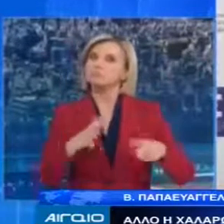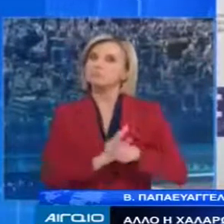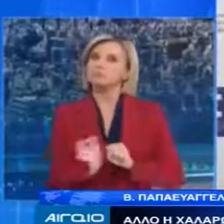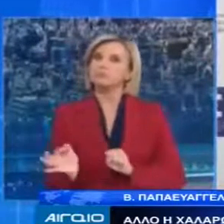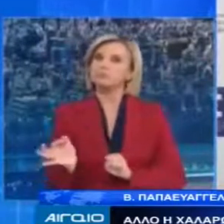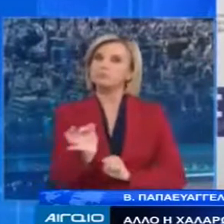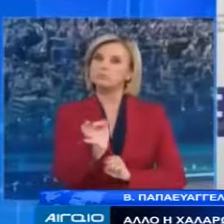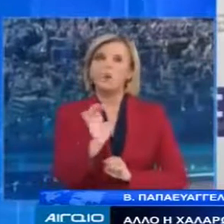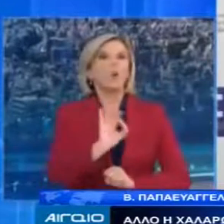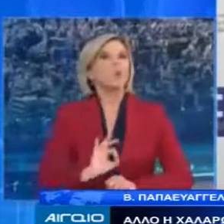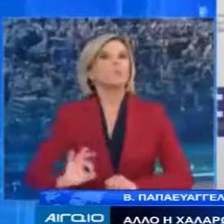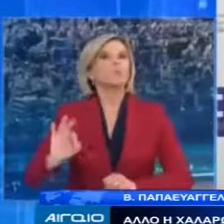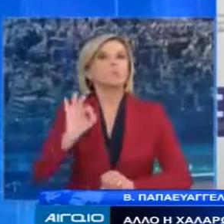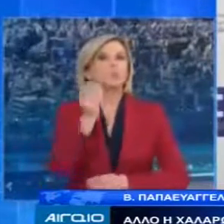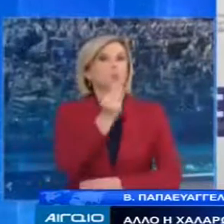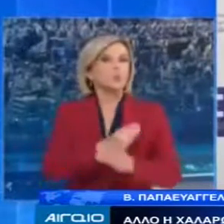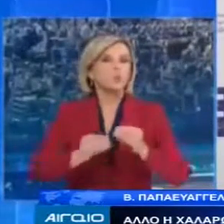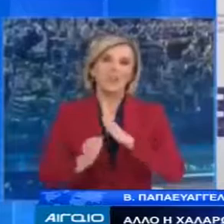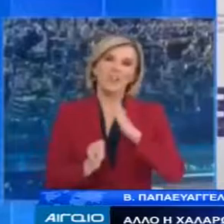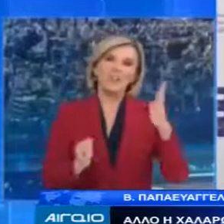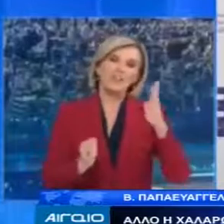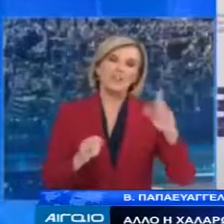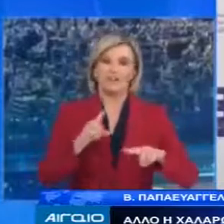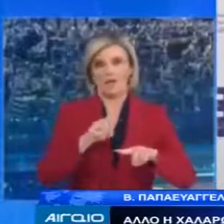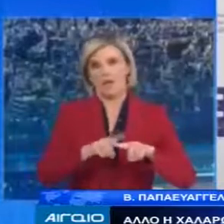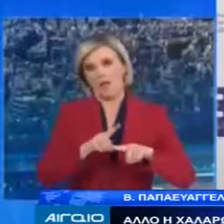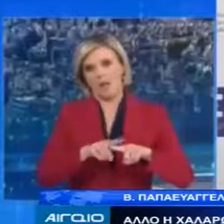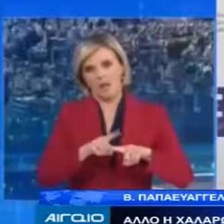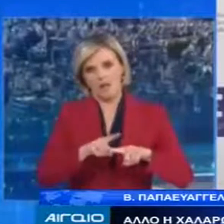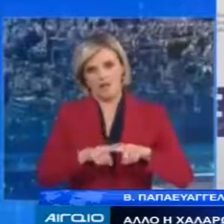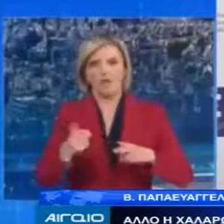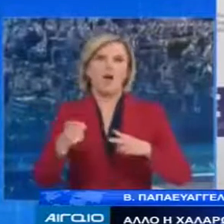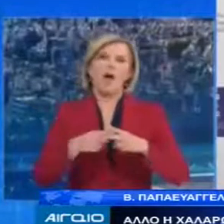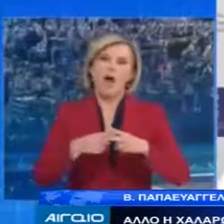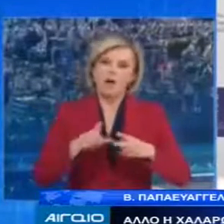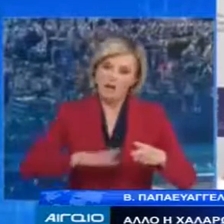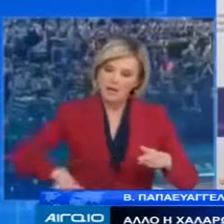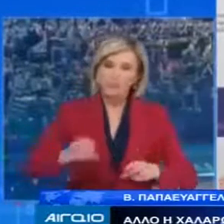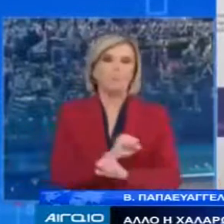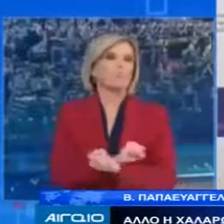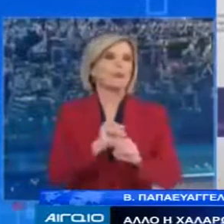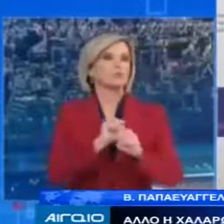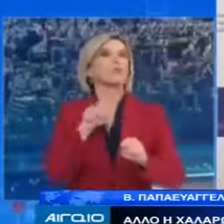Σημαντική επιβάρυνση παρατηρείται στην Δυτική Ελλάδα και πιο συγκεκριμένα στην περιφερειακή ενότητα της Ιταλοκαρνανίας.